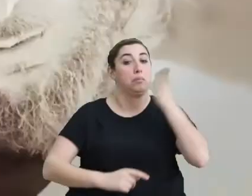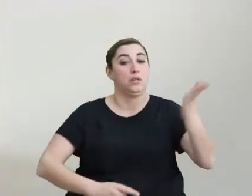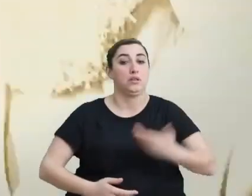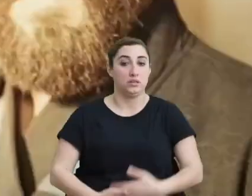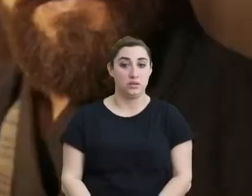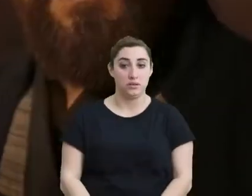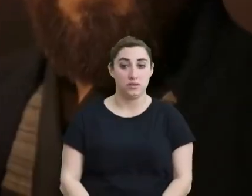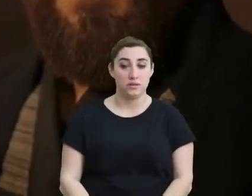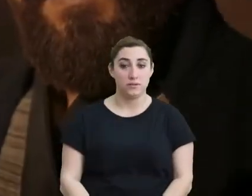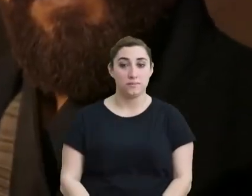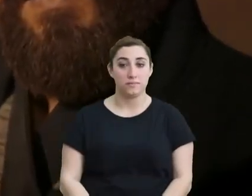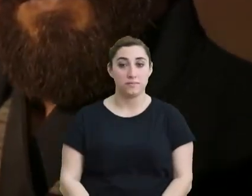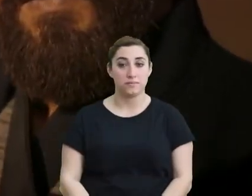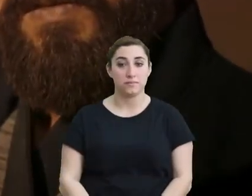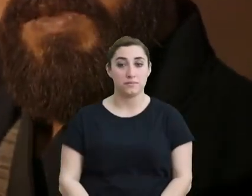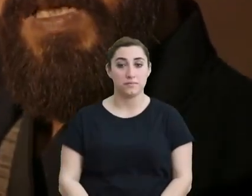mahsustur.